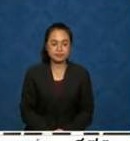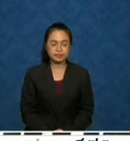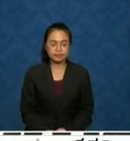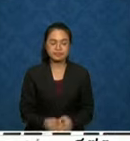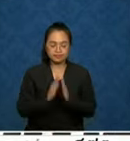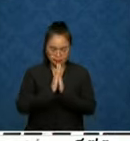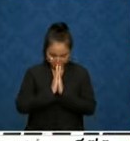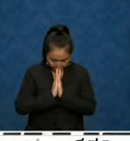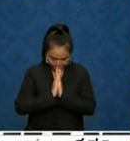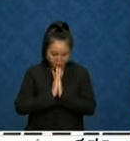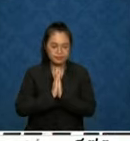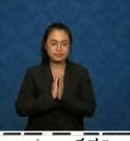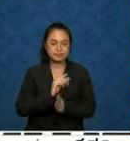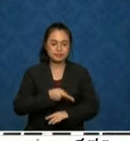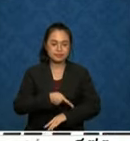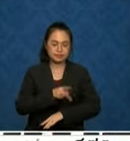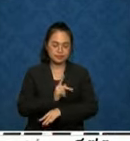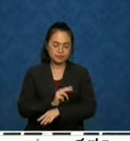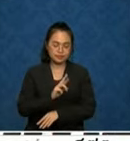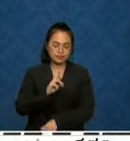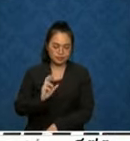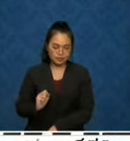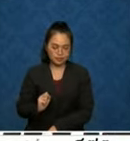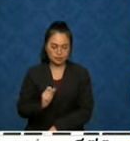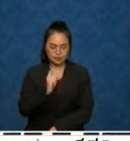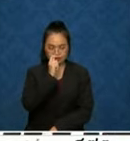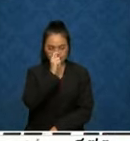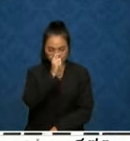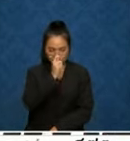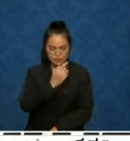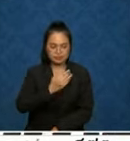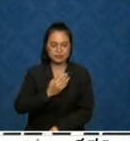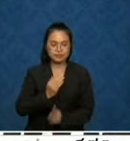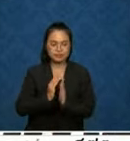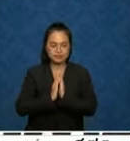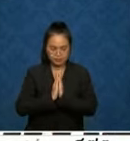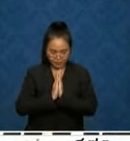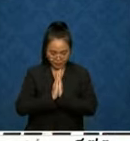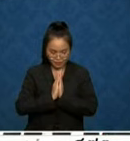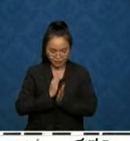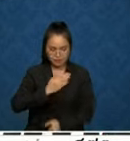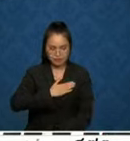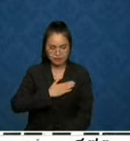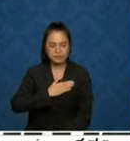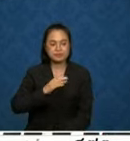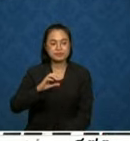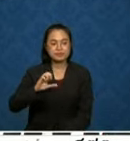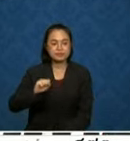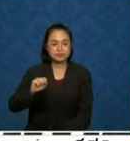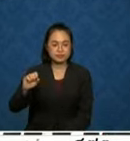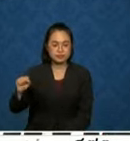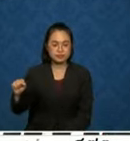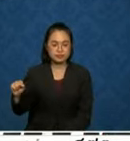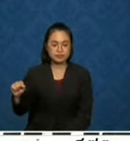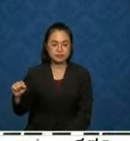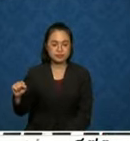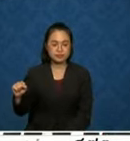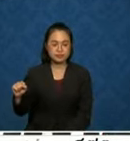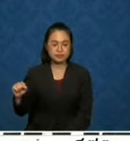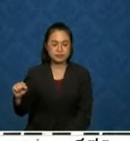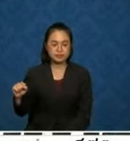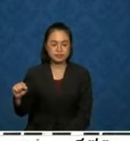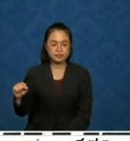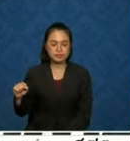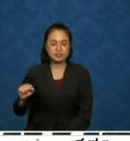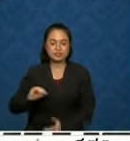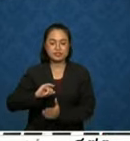กราบเรียนท่านประธานสภาที่เคารพครับกับผมนายวรวงศ์วรปัญญาสมาชิกสภาผู้แทนราษฎร